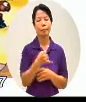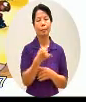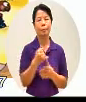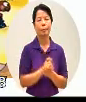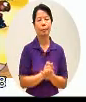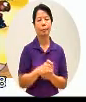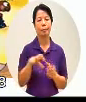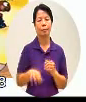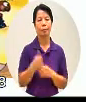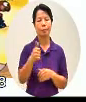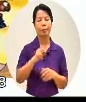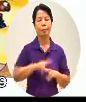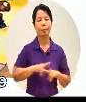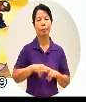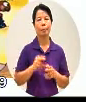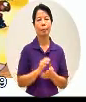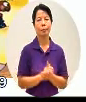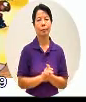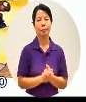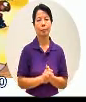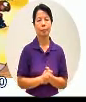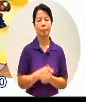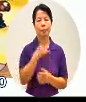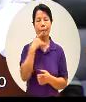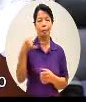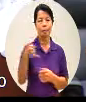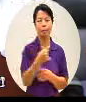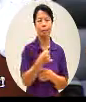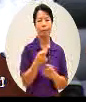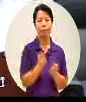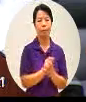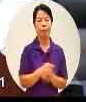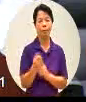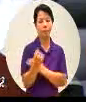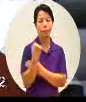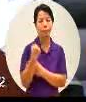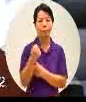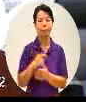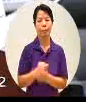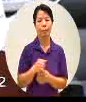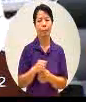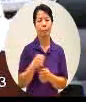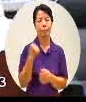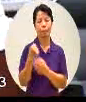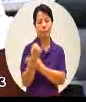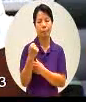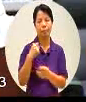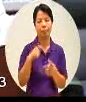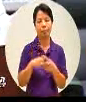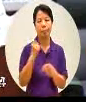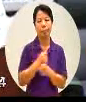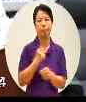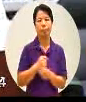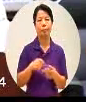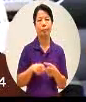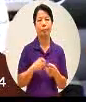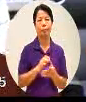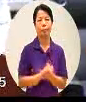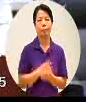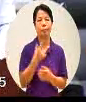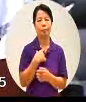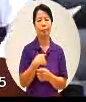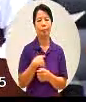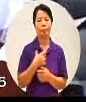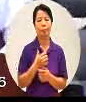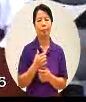哎，局长你请坐啦，你请坐。这个小蚂蚁它每天很努力的。做工作啦，啊！伊生